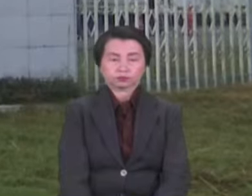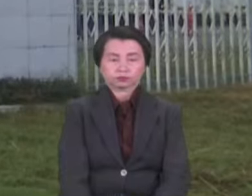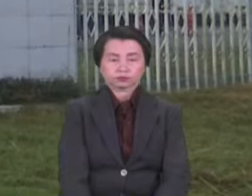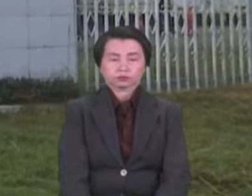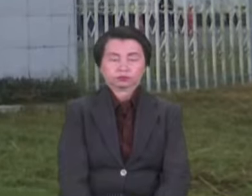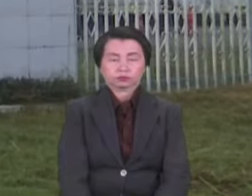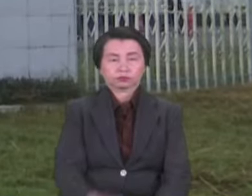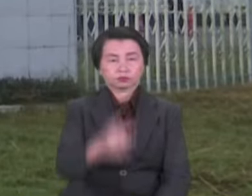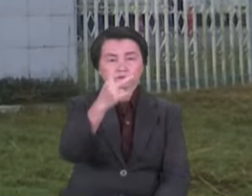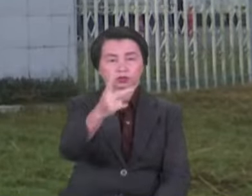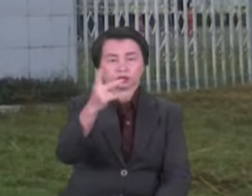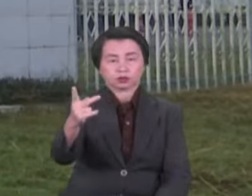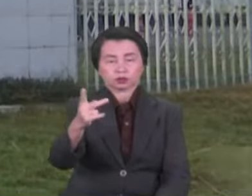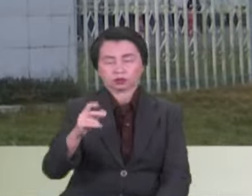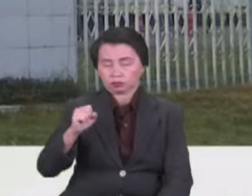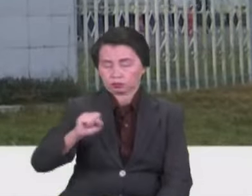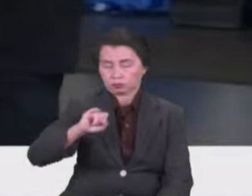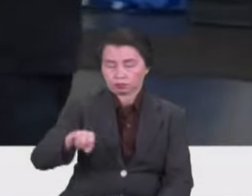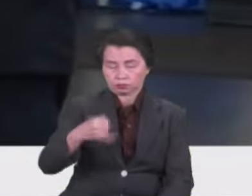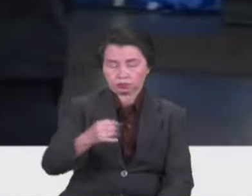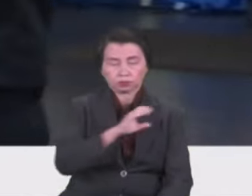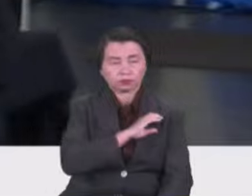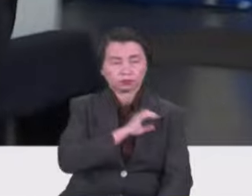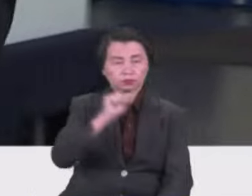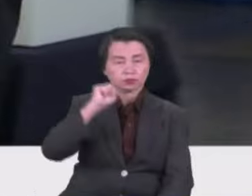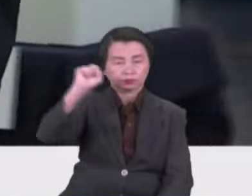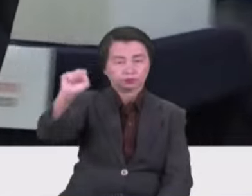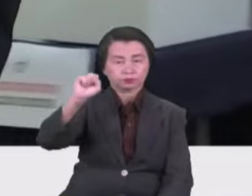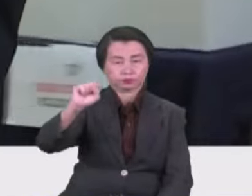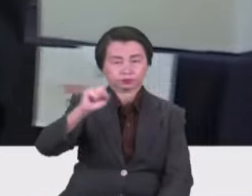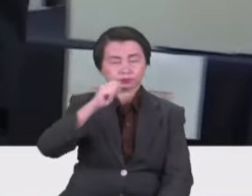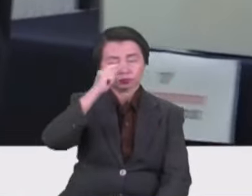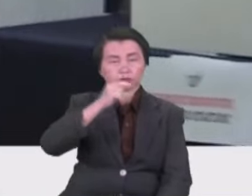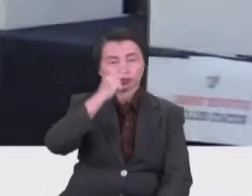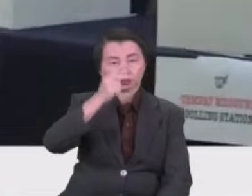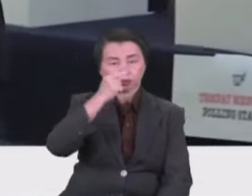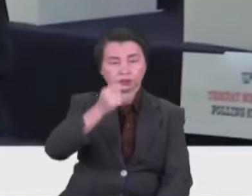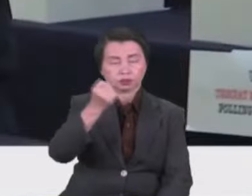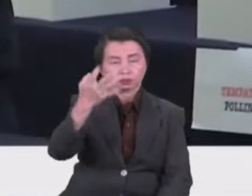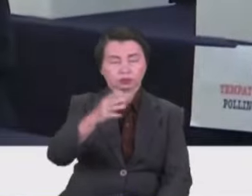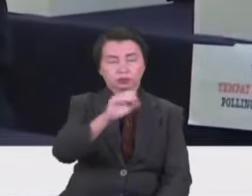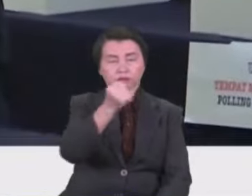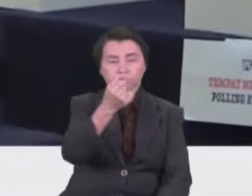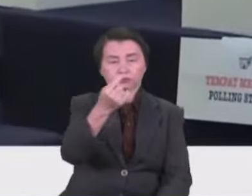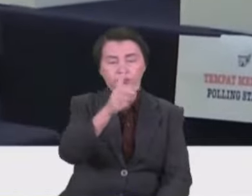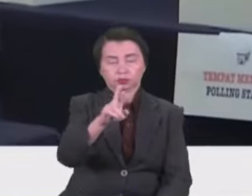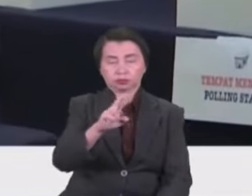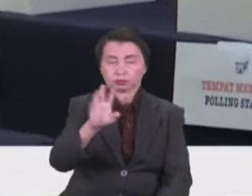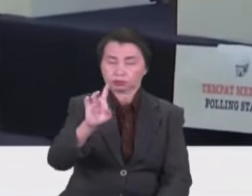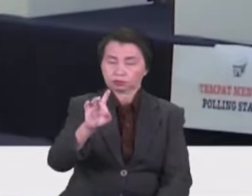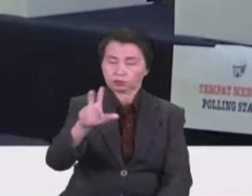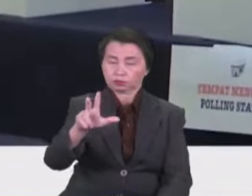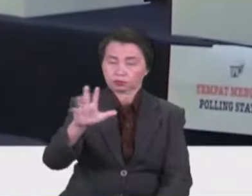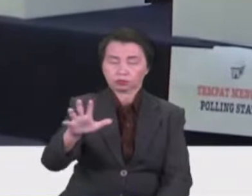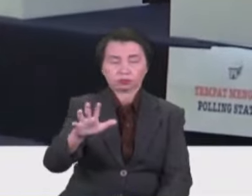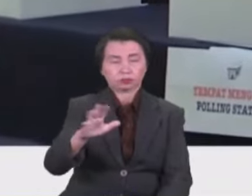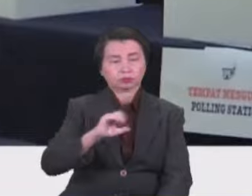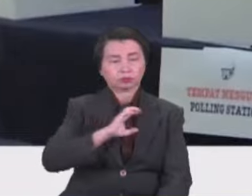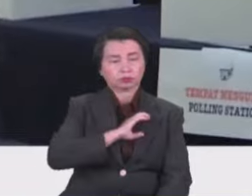Di Kota Kinabalu, Peseru Jaya Polis Sabah, Dato' Idris Abdullah berkata, seramai 11,835